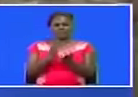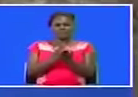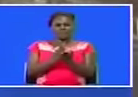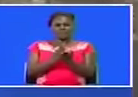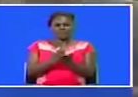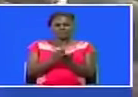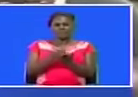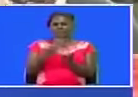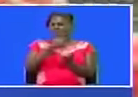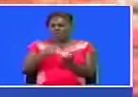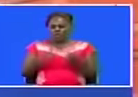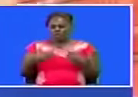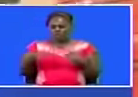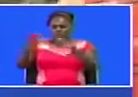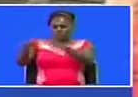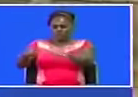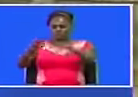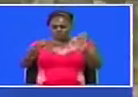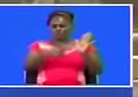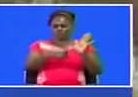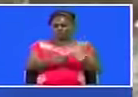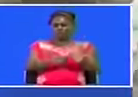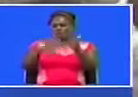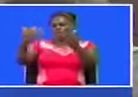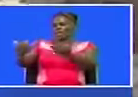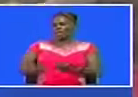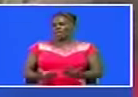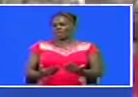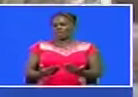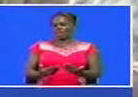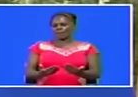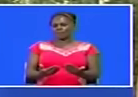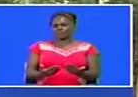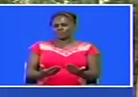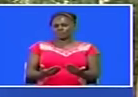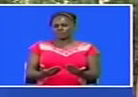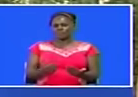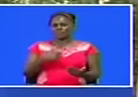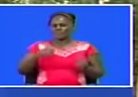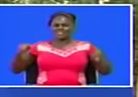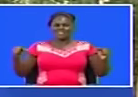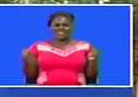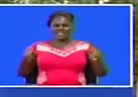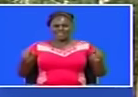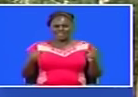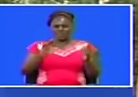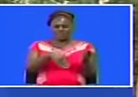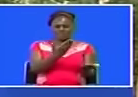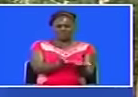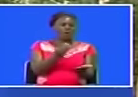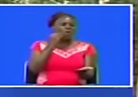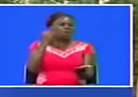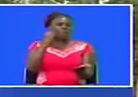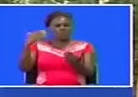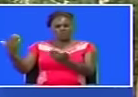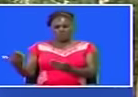Wazee wanamfanyia tambiko kuashiria kwamba wamempokea kwa mikono miwili. Niko na furaha sana, nimefika nyumbani, nimepokelewa